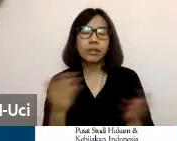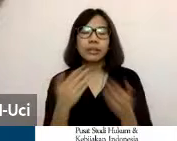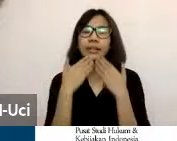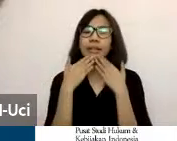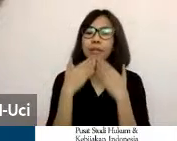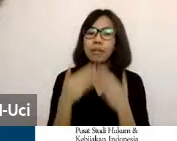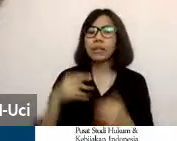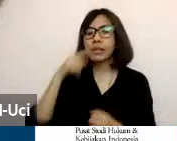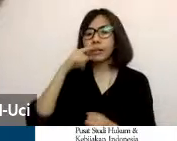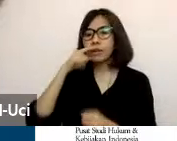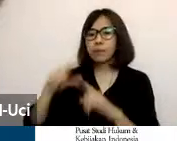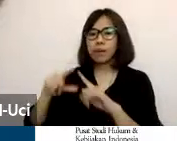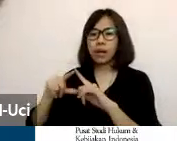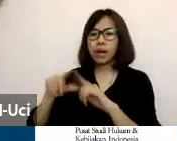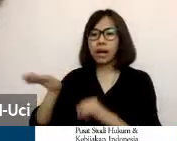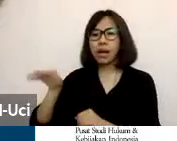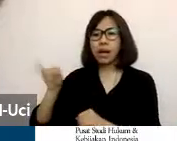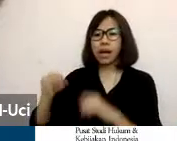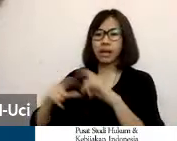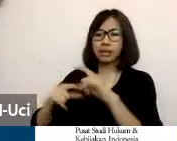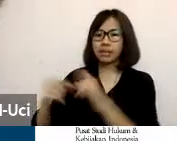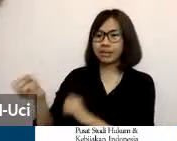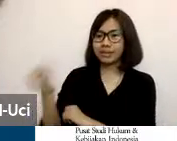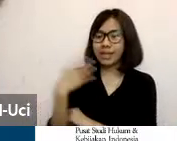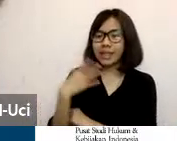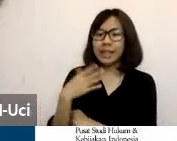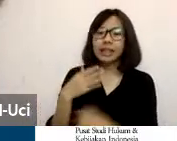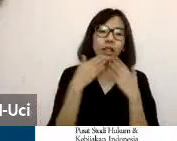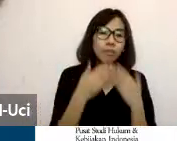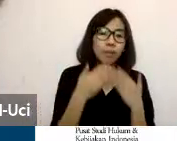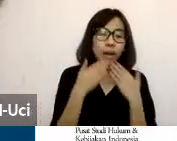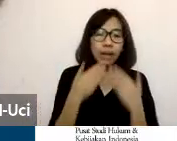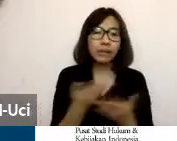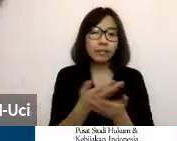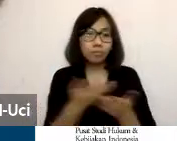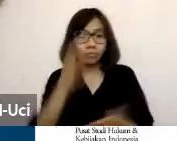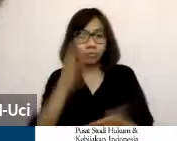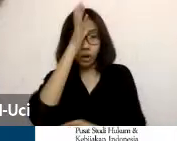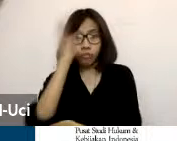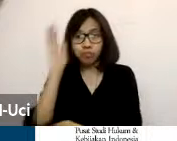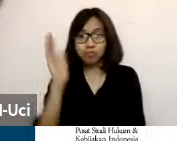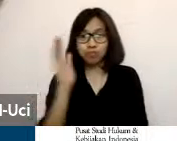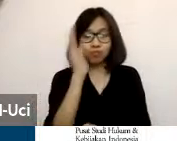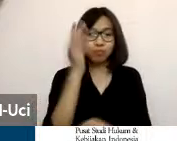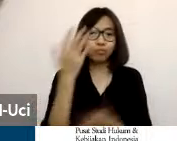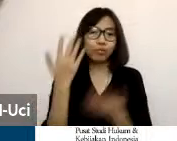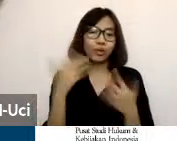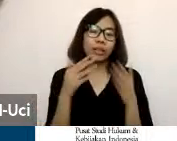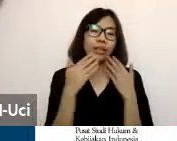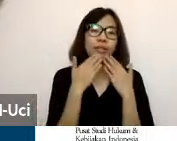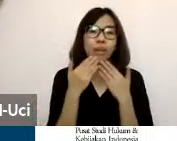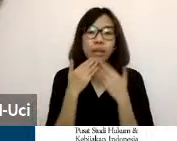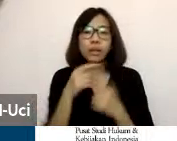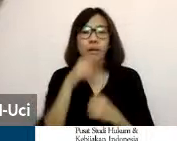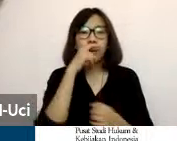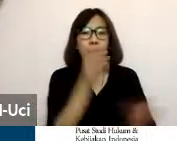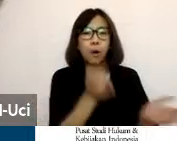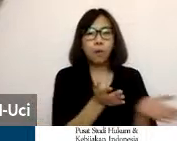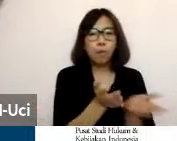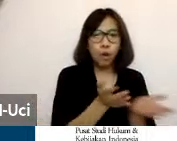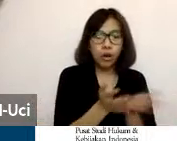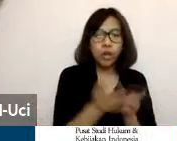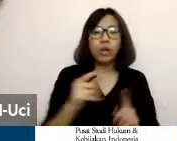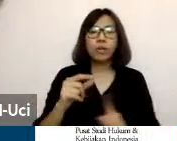bapak Azis Saya ucapkan selamat siang sekali lagi untuk seluruh narasumber yang hadir kepada moderator juga